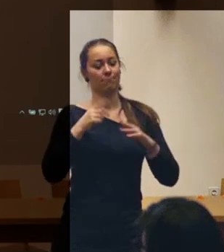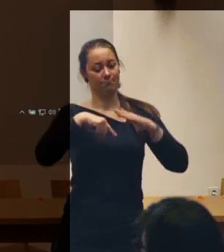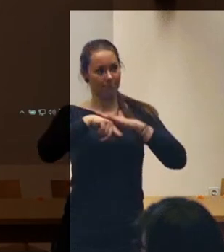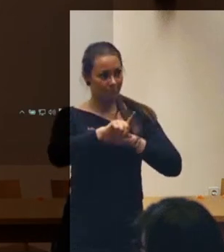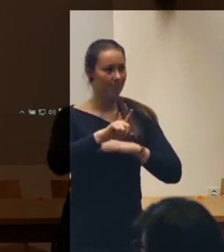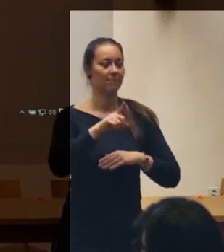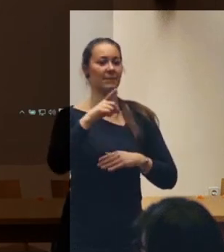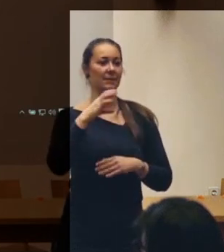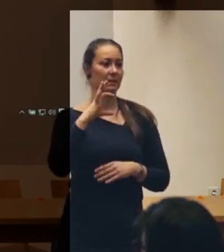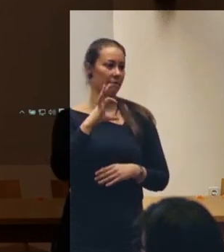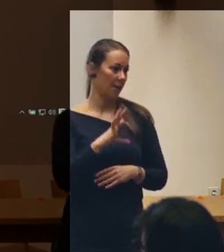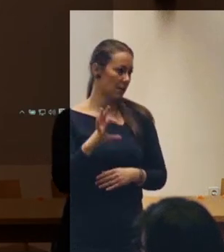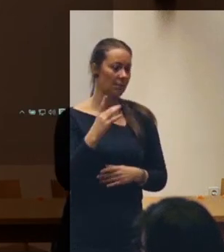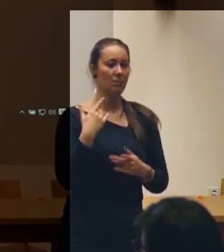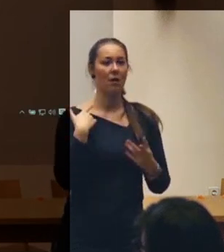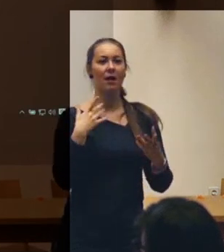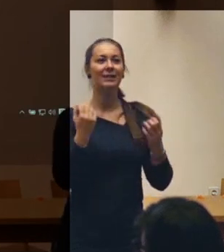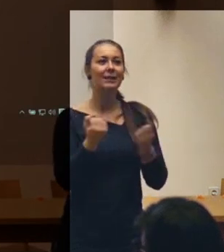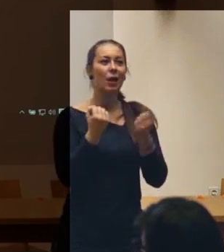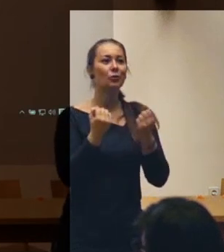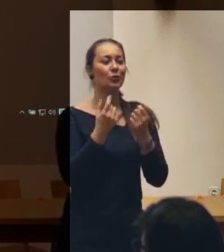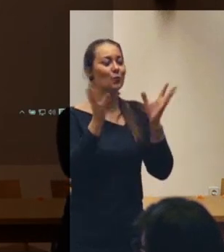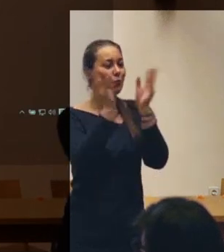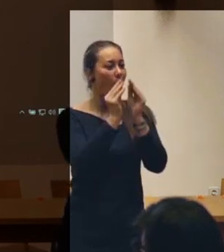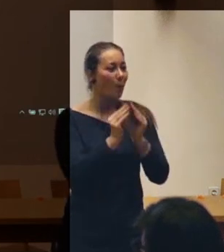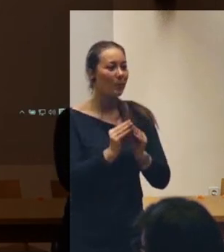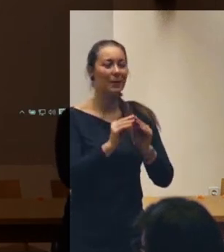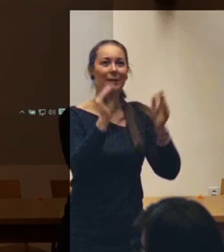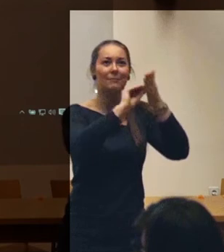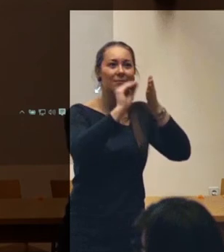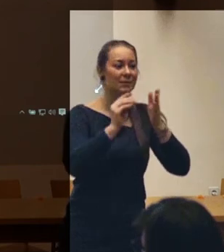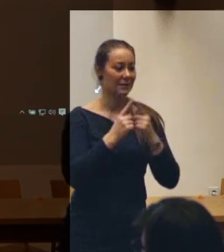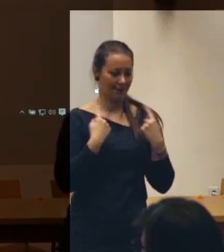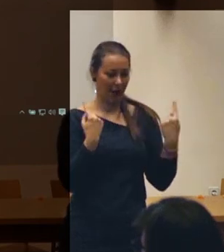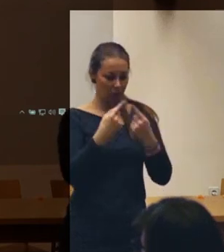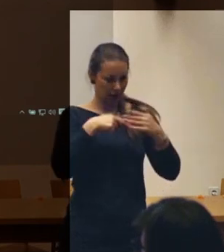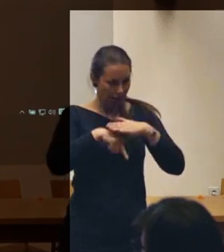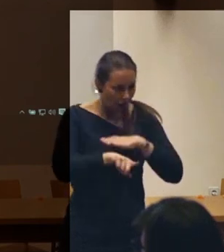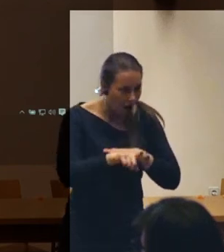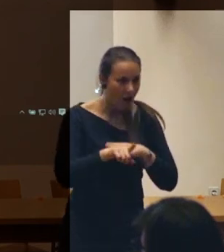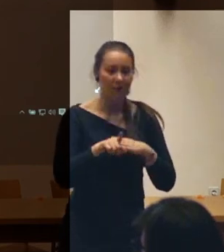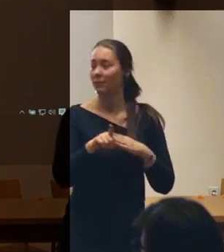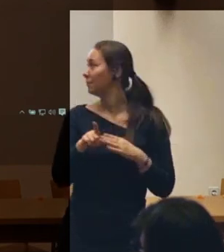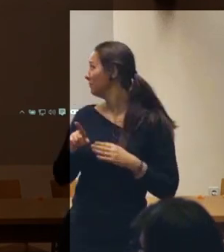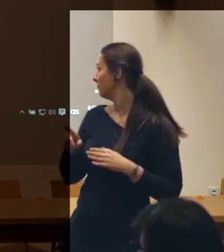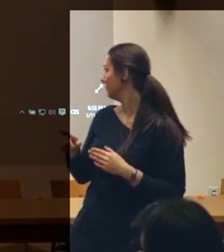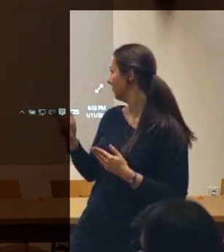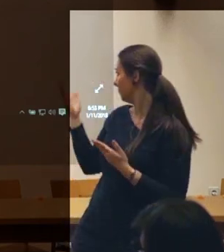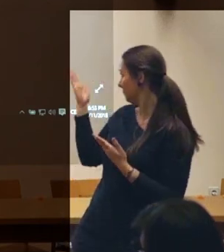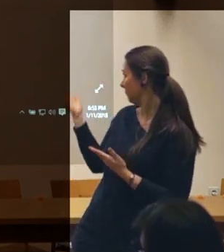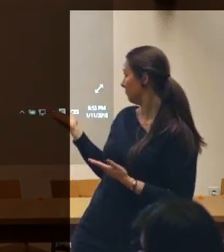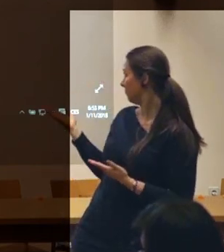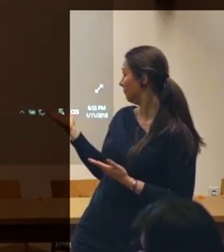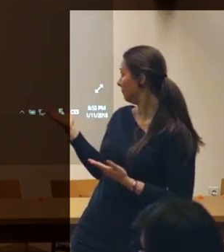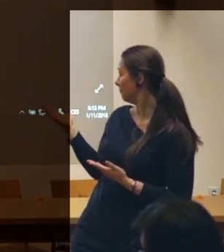snažili popísať, čo v tej kabínke človek nájde, keď tam príde, ale nie nutne, či tam... vlastne nenútne, či tam